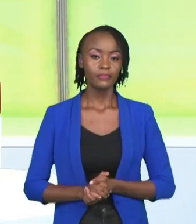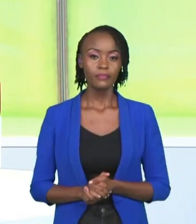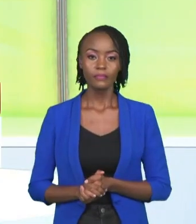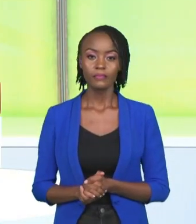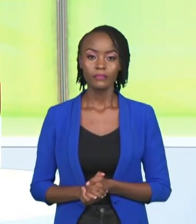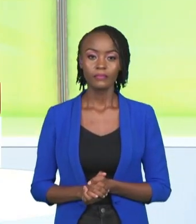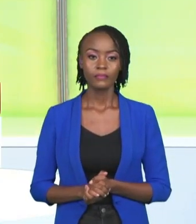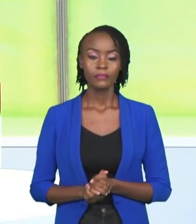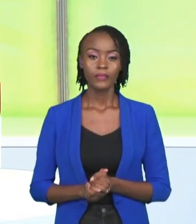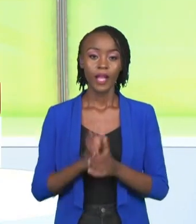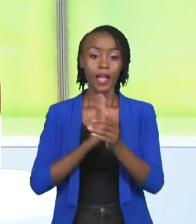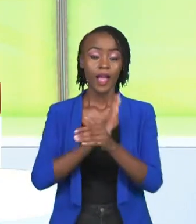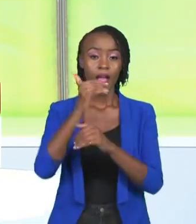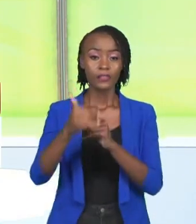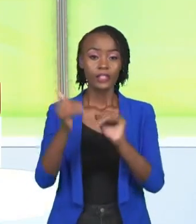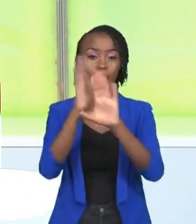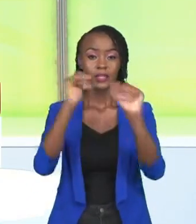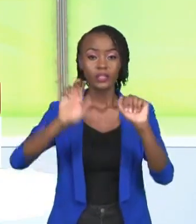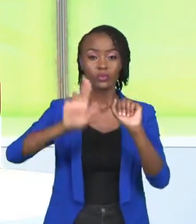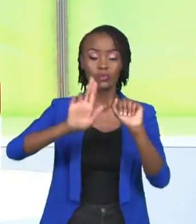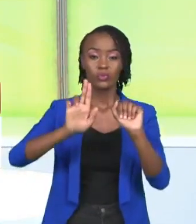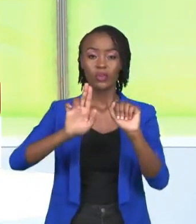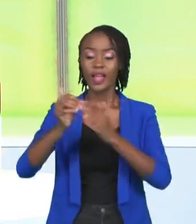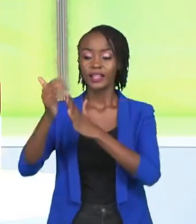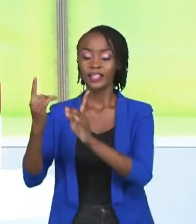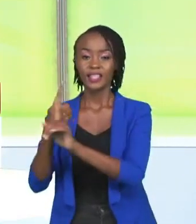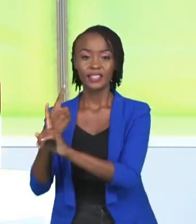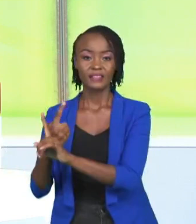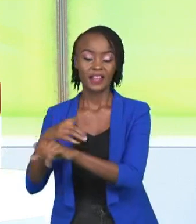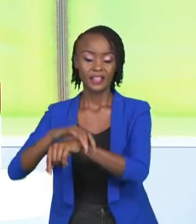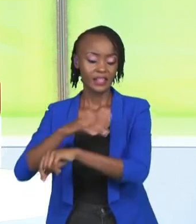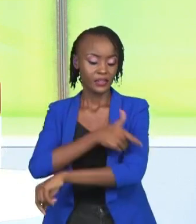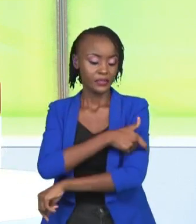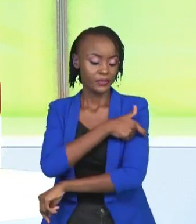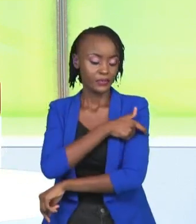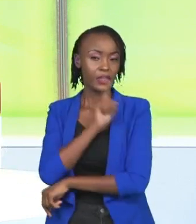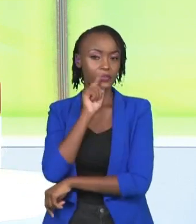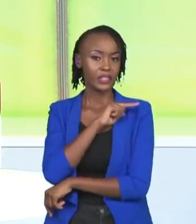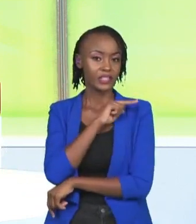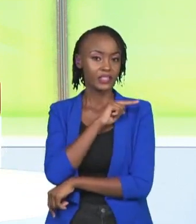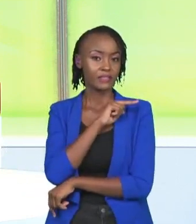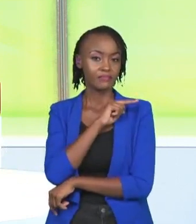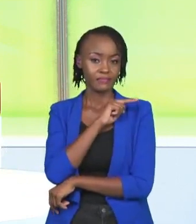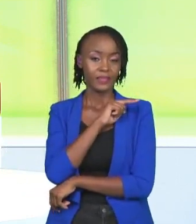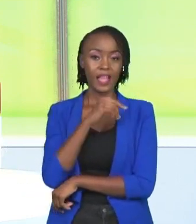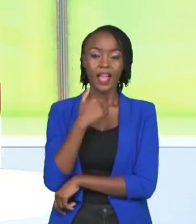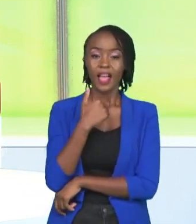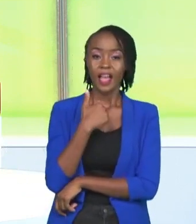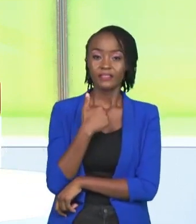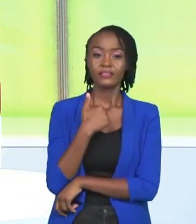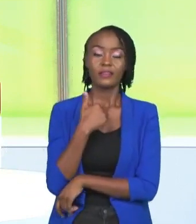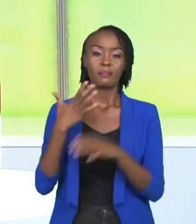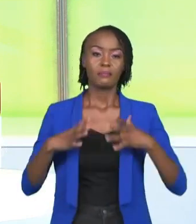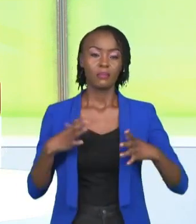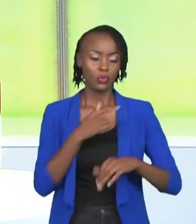Uhuru Kenyatta na viongozi katika serikali yake kupokea chanjo ya COVID-19 ya AstraZeneca, kumekuwa na ongezeko la Wakenya katika hospitali tofauti